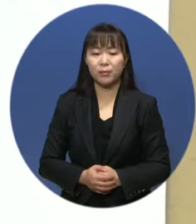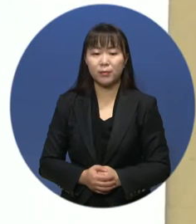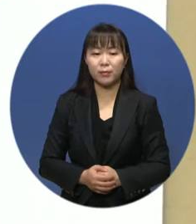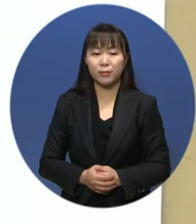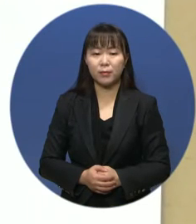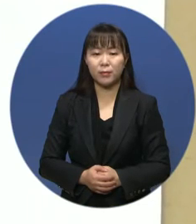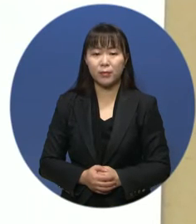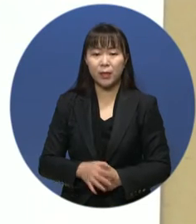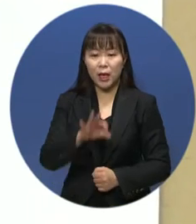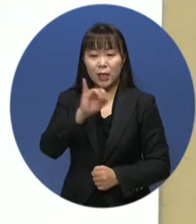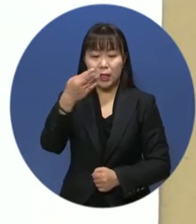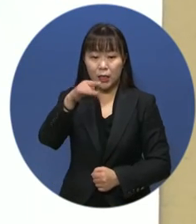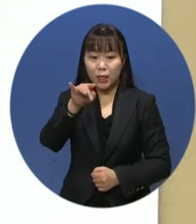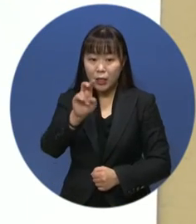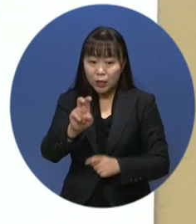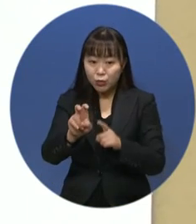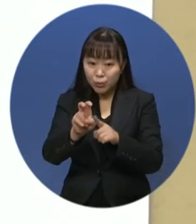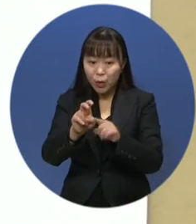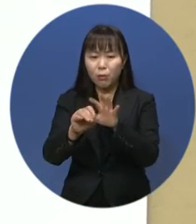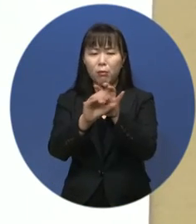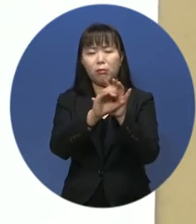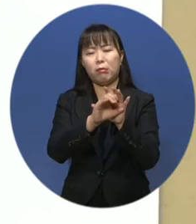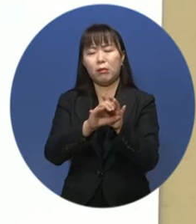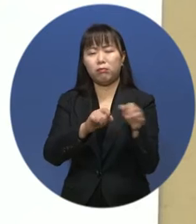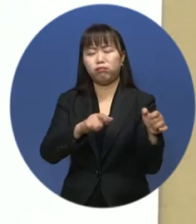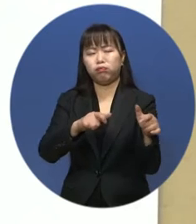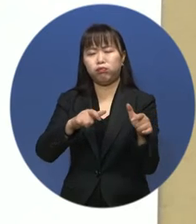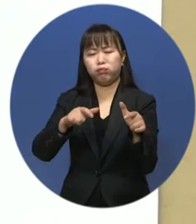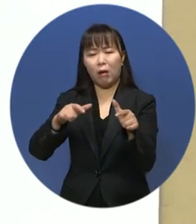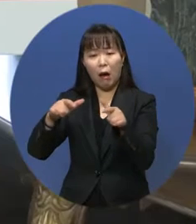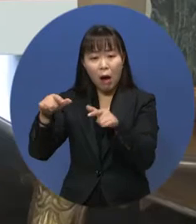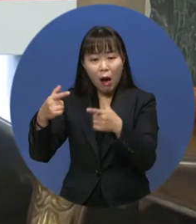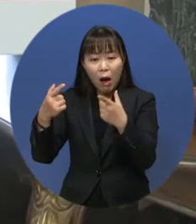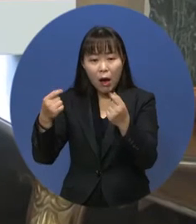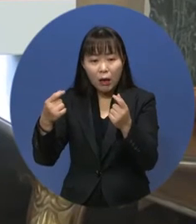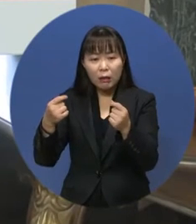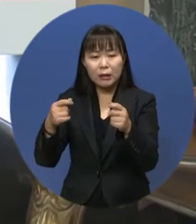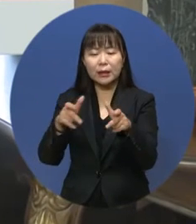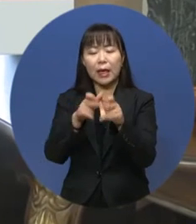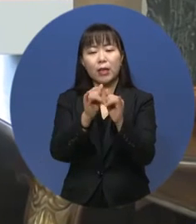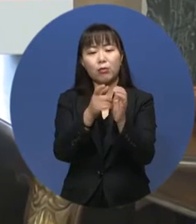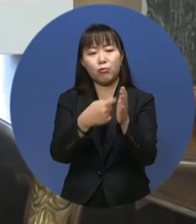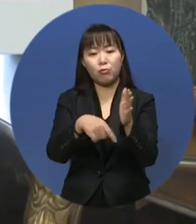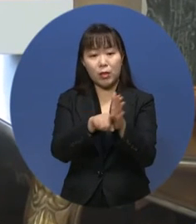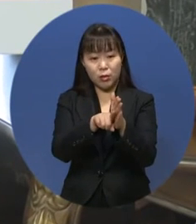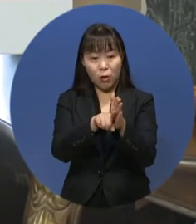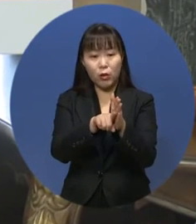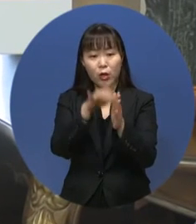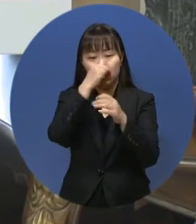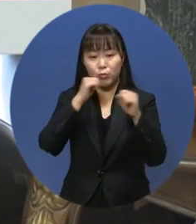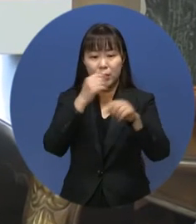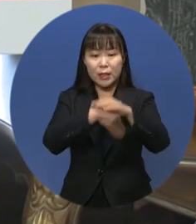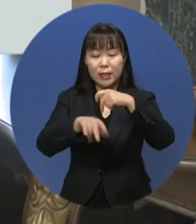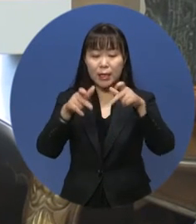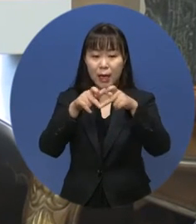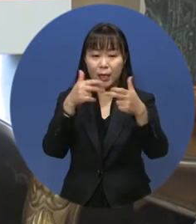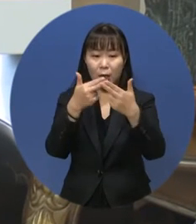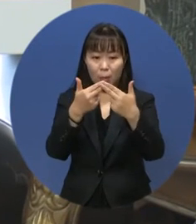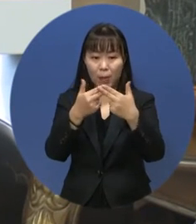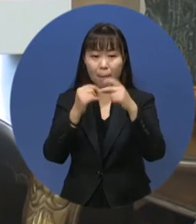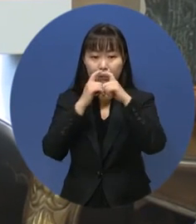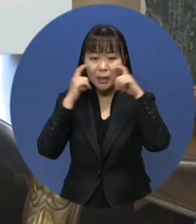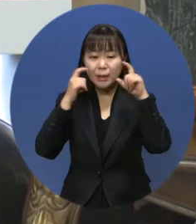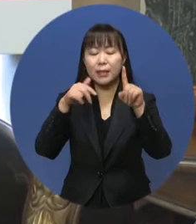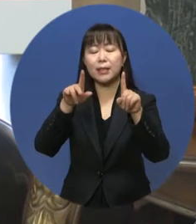이름은 코로나19 확산으로 어려움을 겪는 장애인들을 돕기 위해 충북 지체장애인협회에 마스크